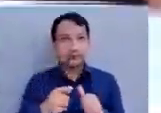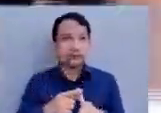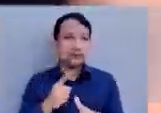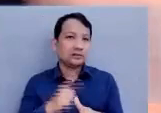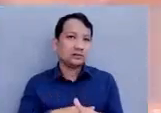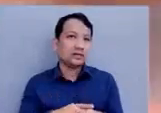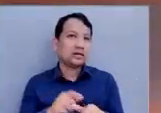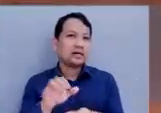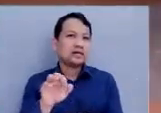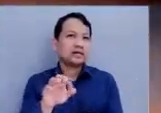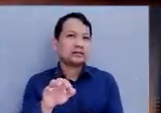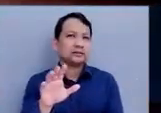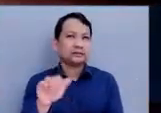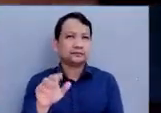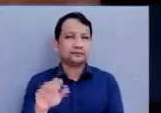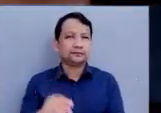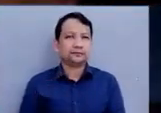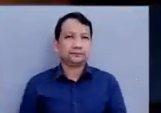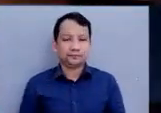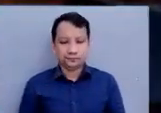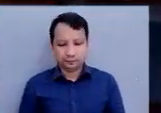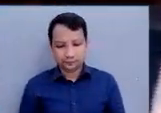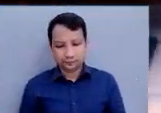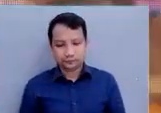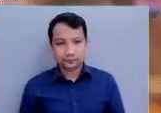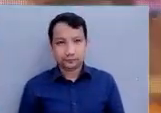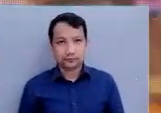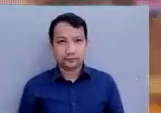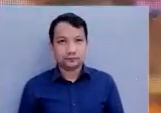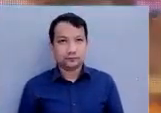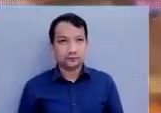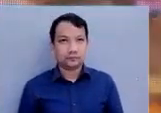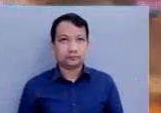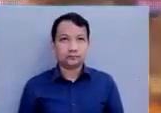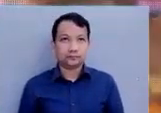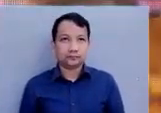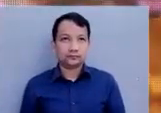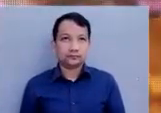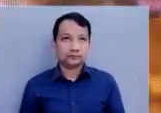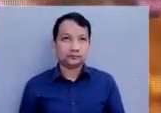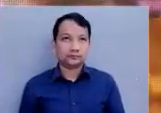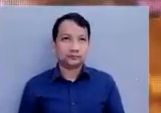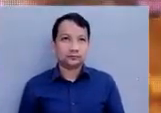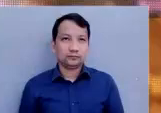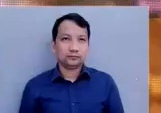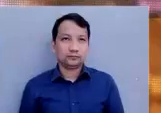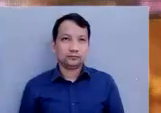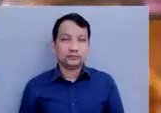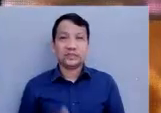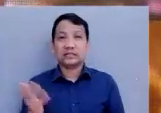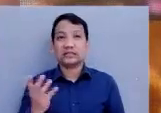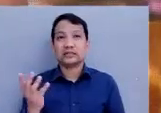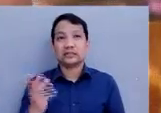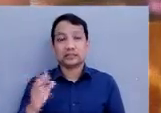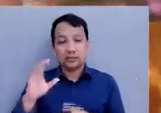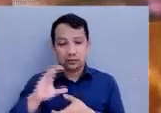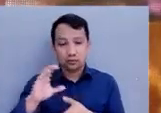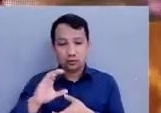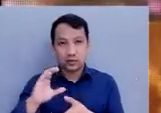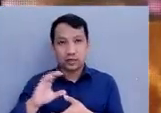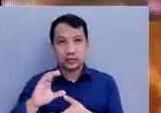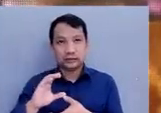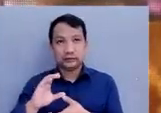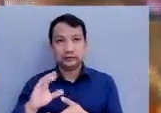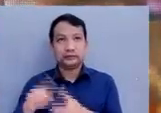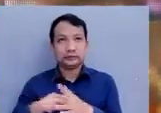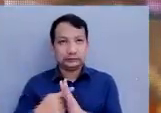1950 Oo narinig ko rin ni y j Actually sa Caloocan nga raw yung talagang nagsimula Ayon sa ilang mga food historian no